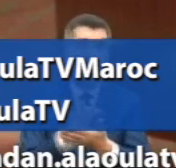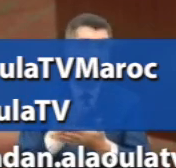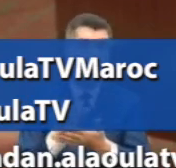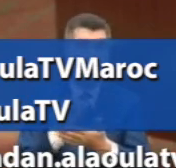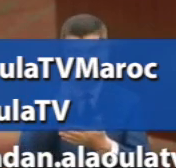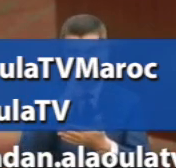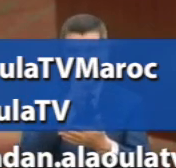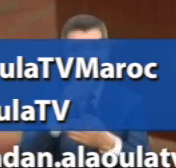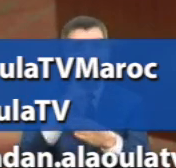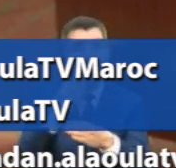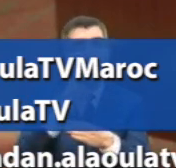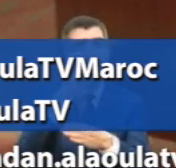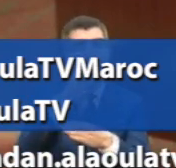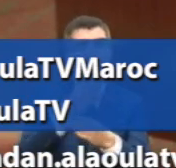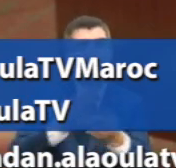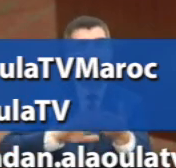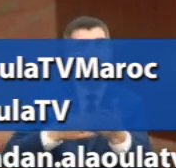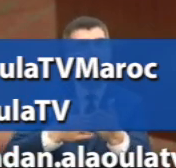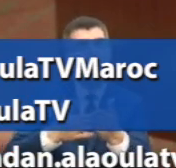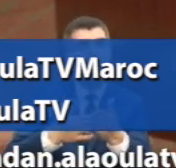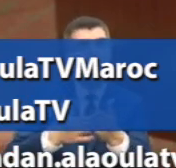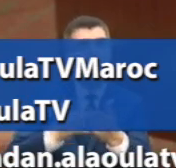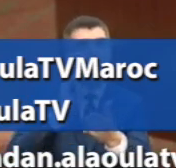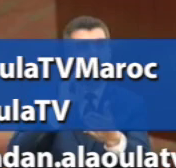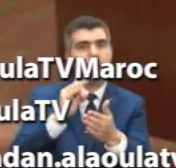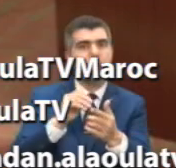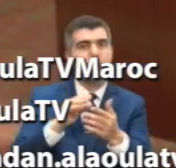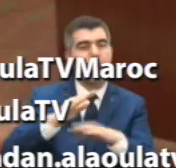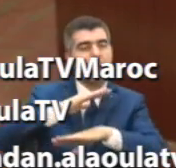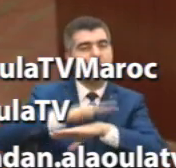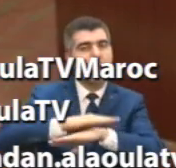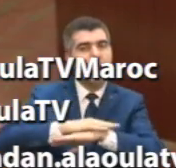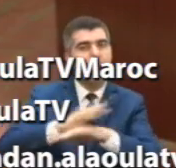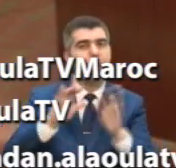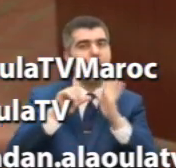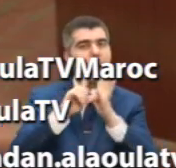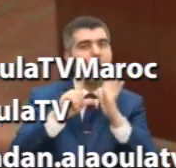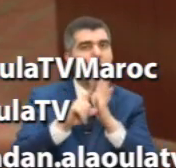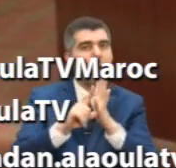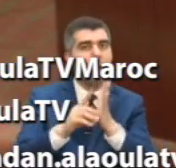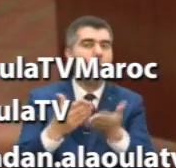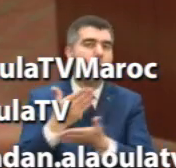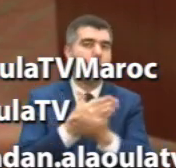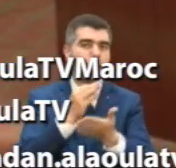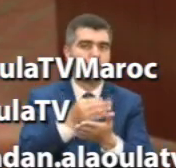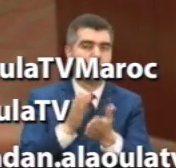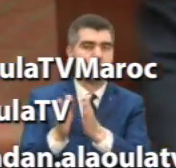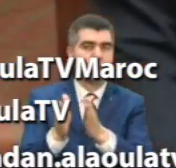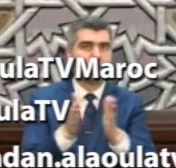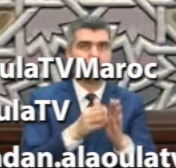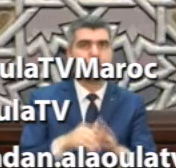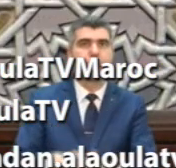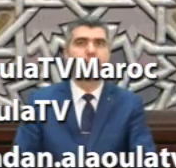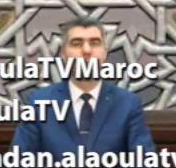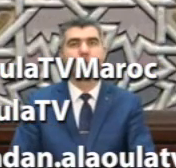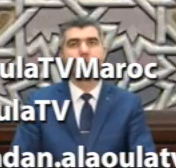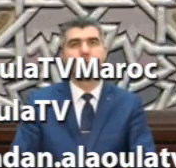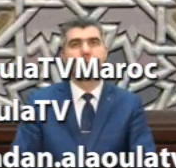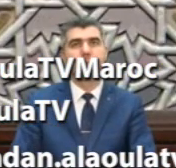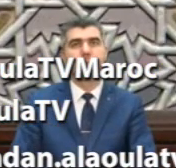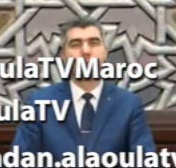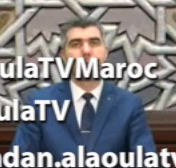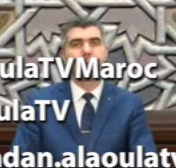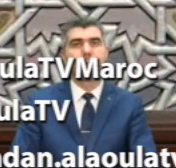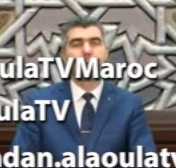المساطر الملائمة لحل الإشكالات، مع احترام كامل لمقتضيات السلطة القضائية. شكرا. شكرا.